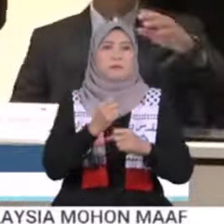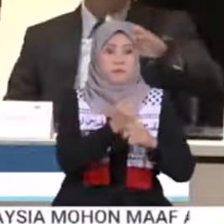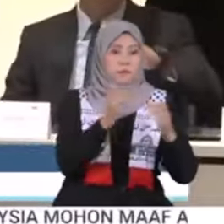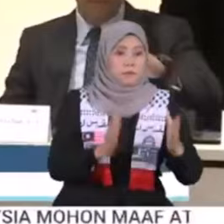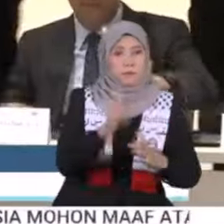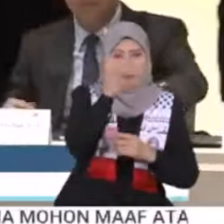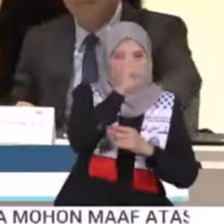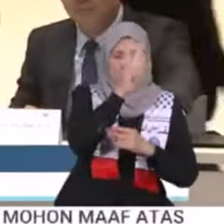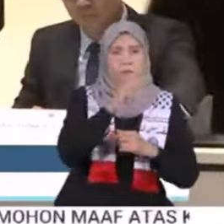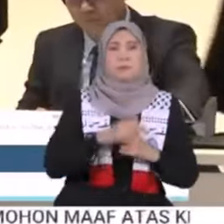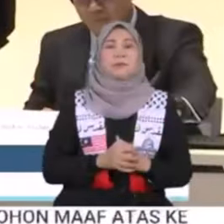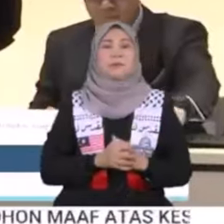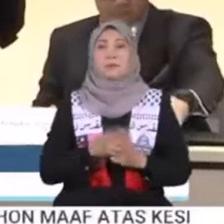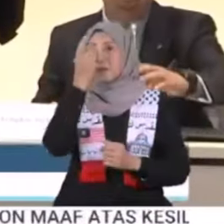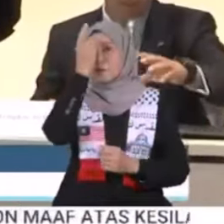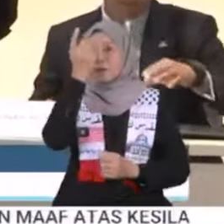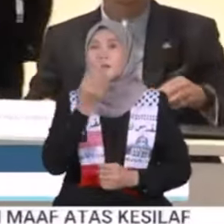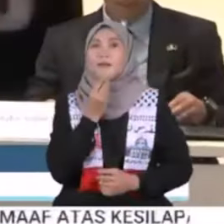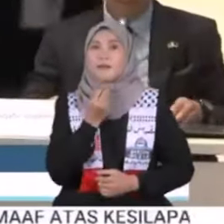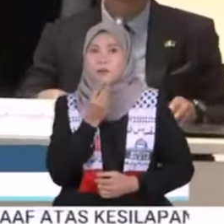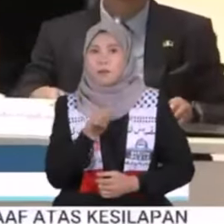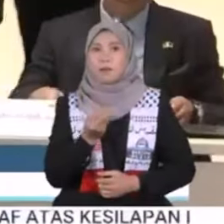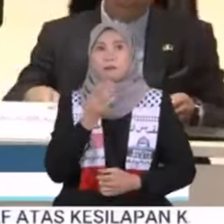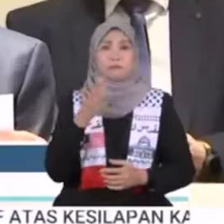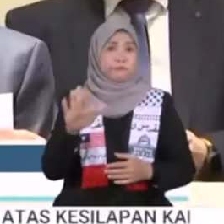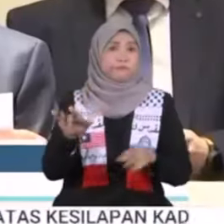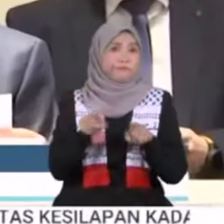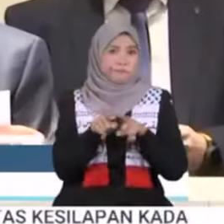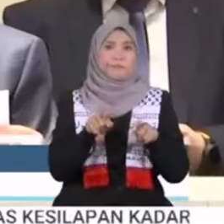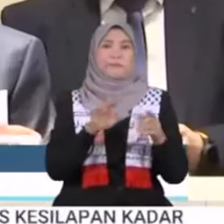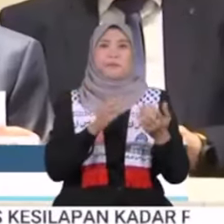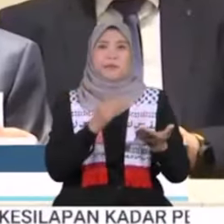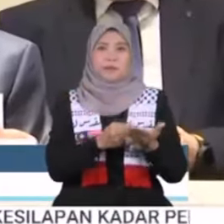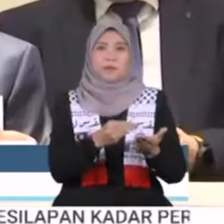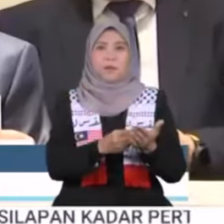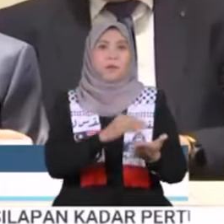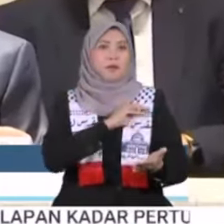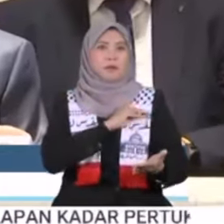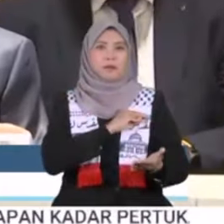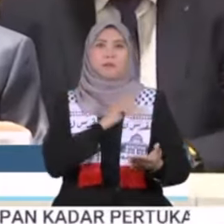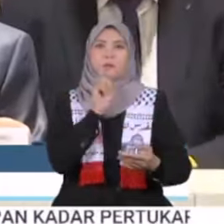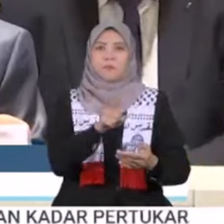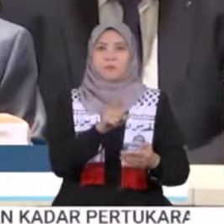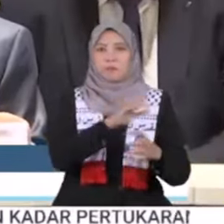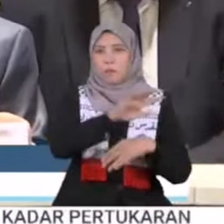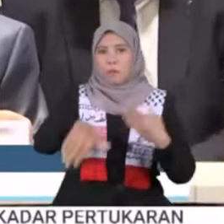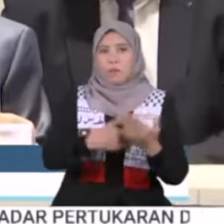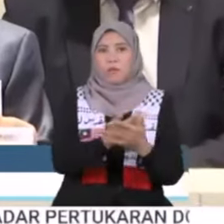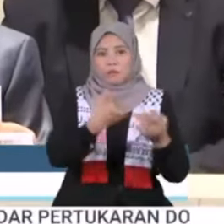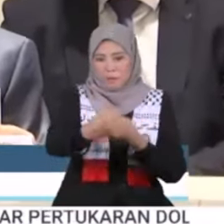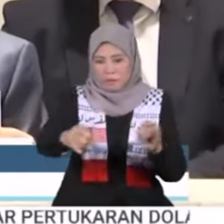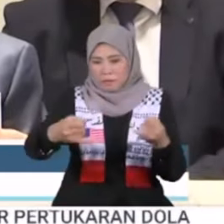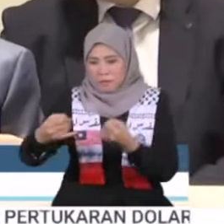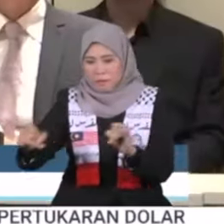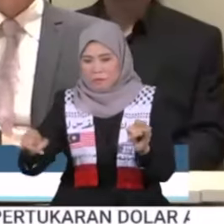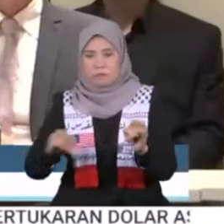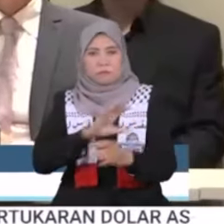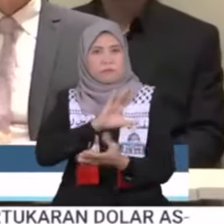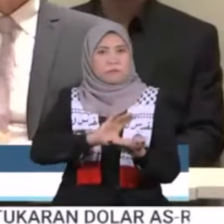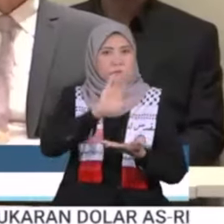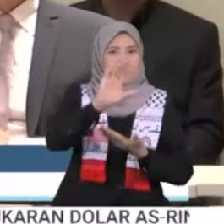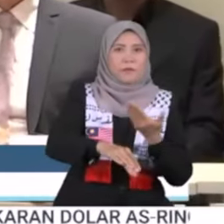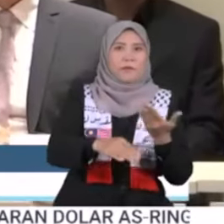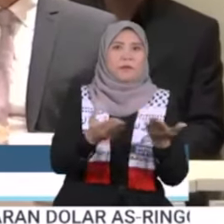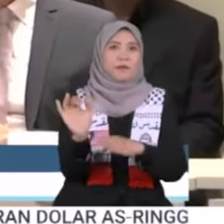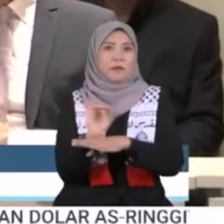Anwar Ibrahim yang juga Menteri Kewangan menzahirkan kebanggaan selain memberitahu ia didorong usaha setiap jabatan Kementerian Pelaburan,